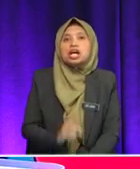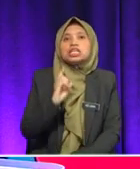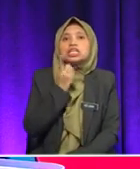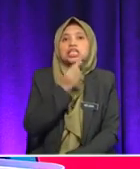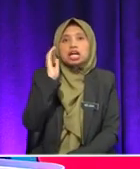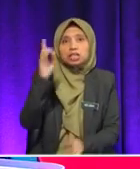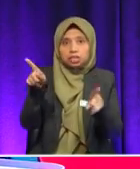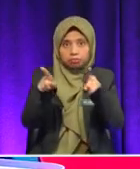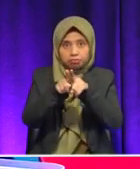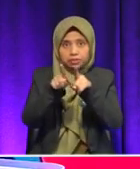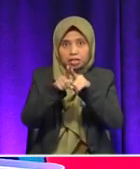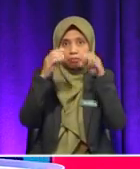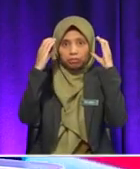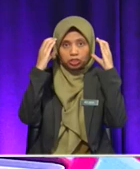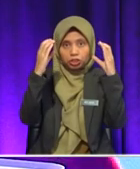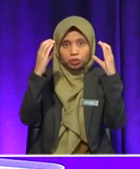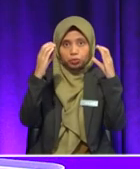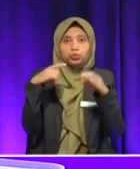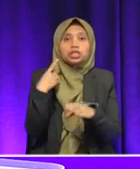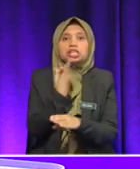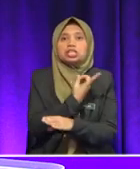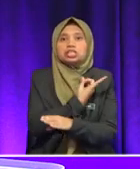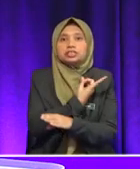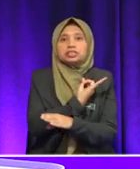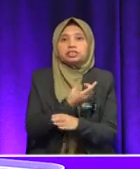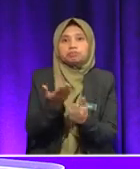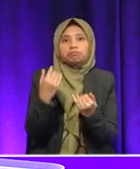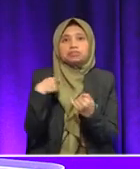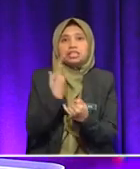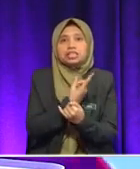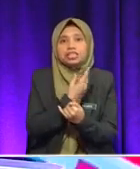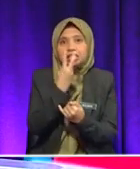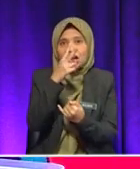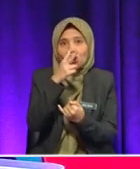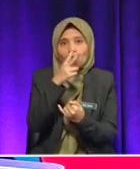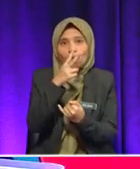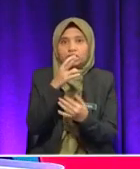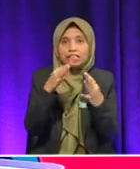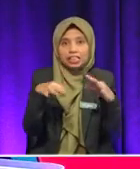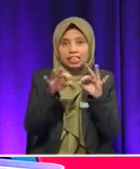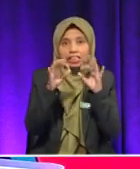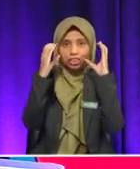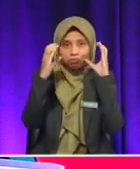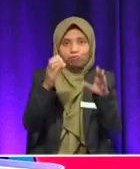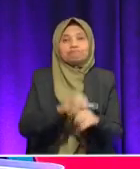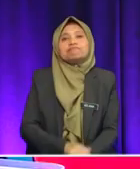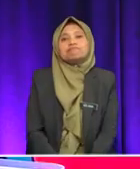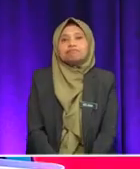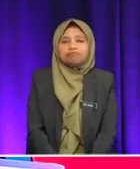bersama Cikgu kita pada hari ini untuk tujuan itu jam kita saksikan dulu profil beliau